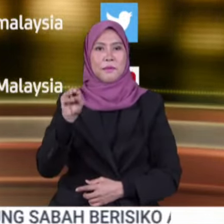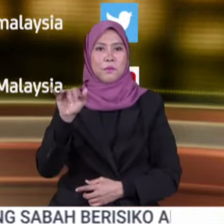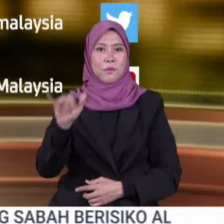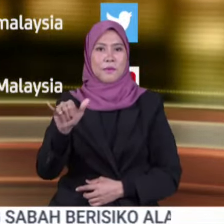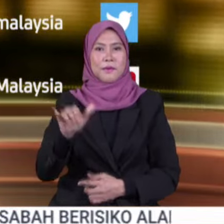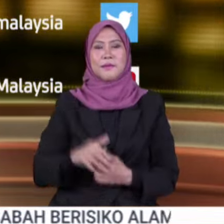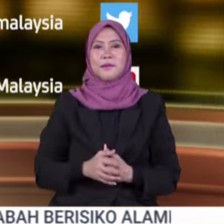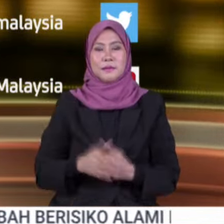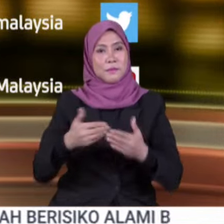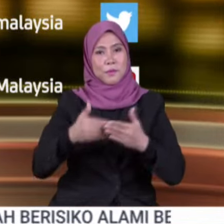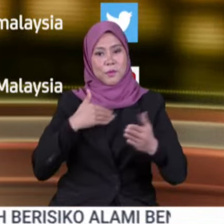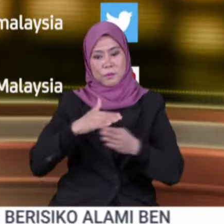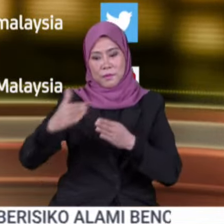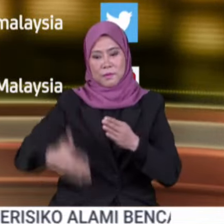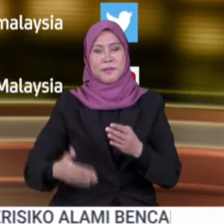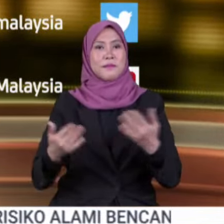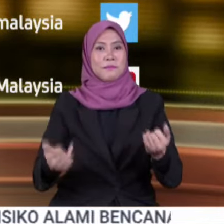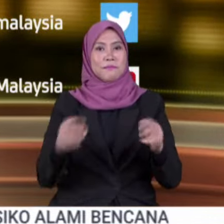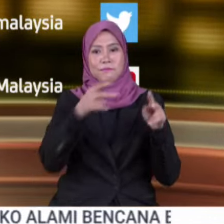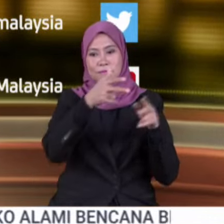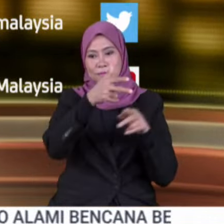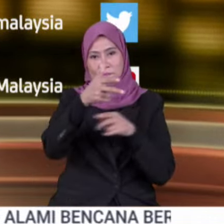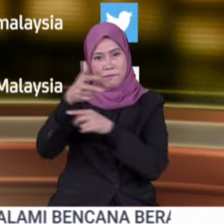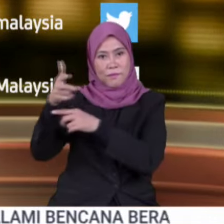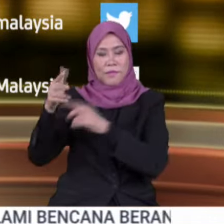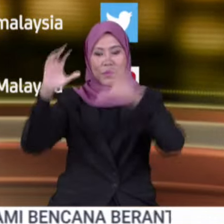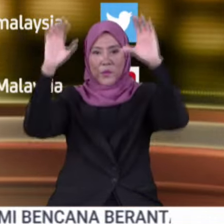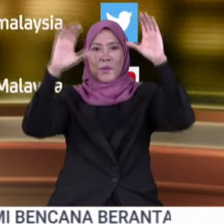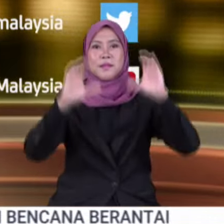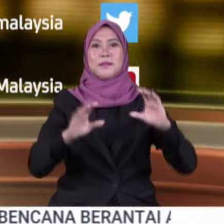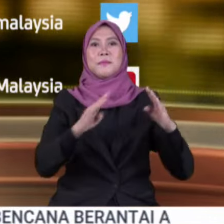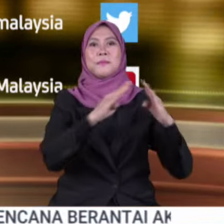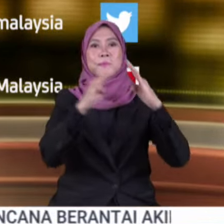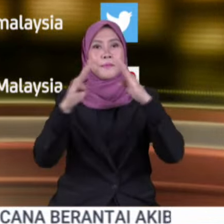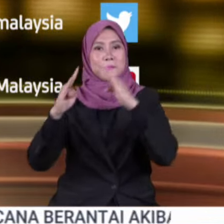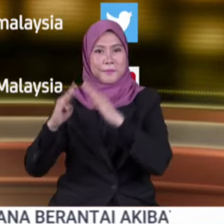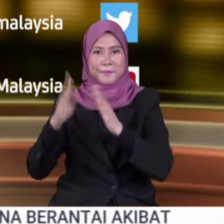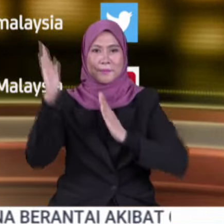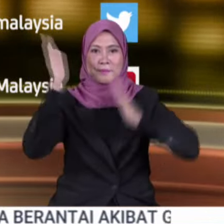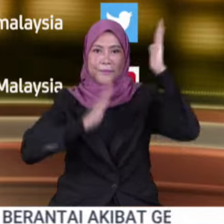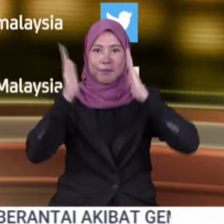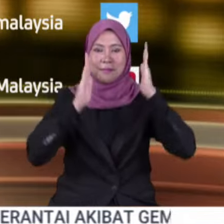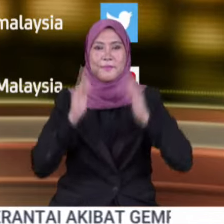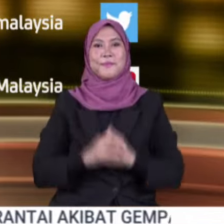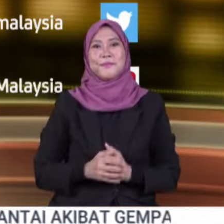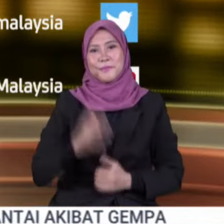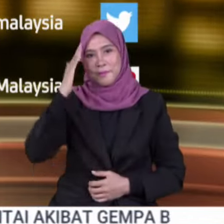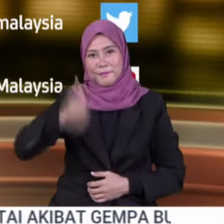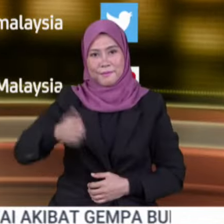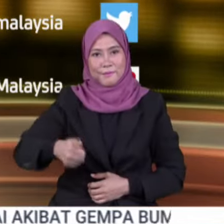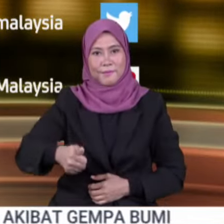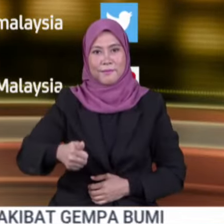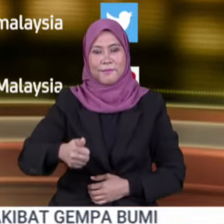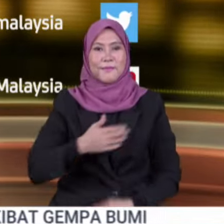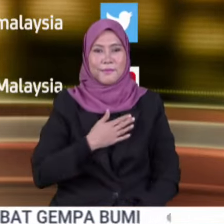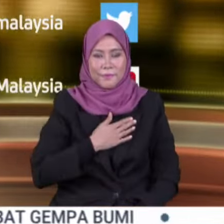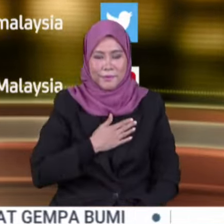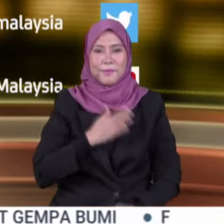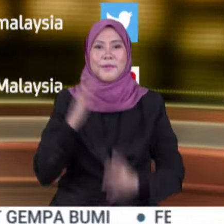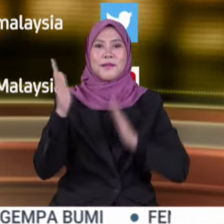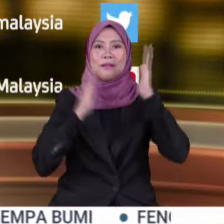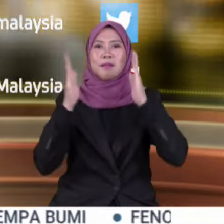www.met.gov.my. Sebelum berpisah, kita ikuti tinjauan cuaca bagi bandar-bandar utama di Malaysia. Sekian, Assalamualaikum dan Salam